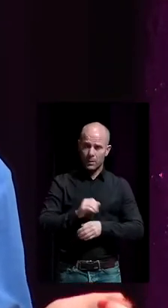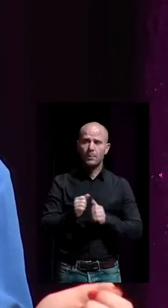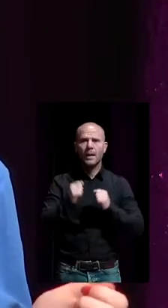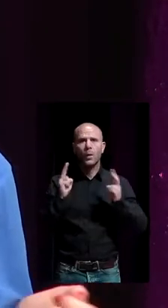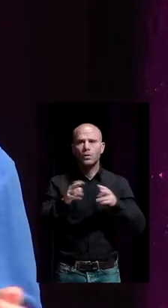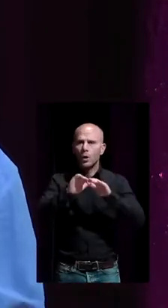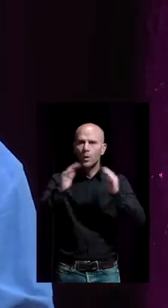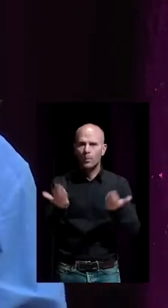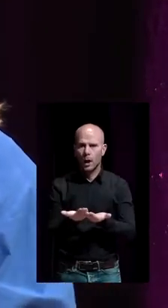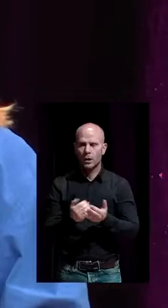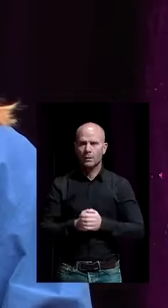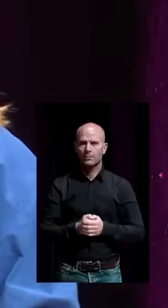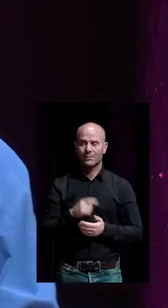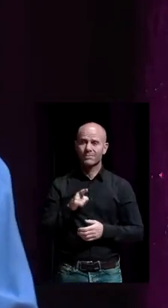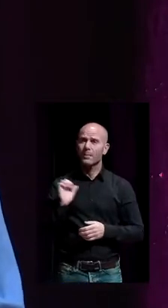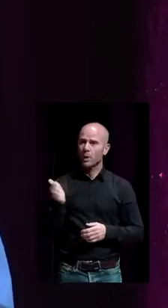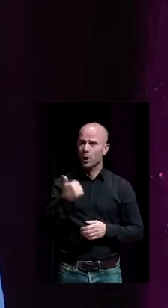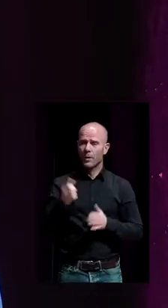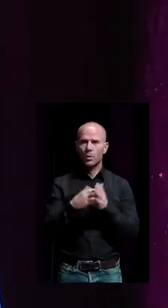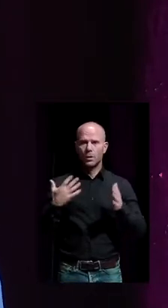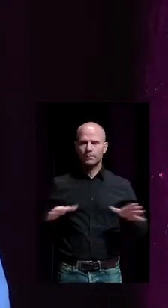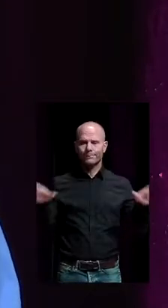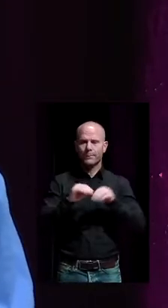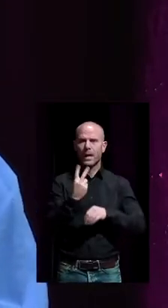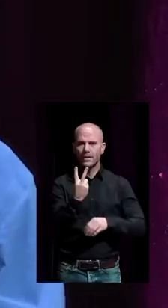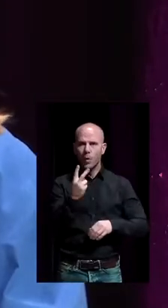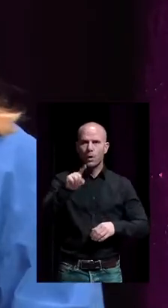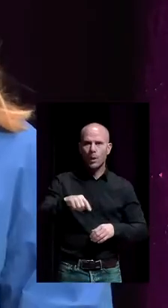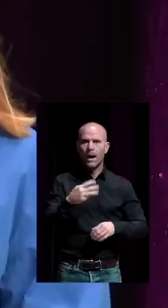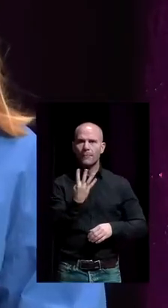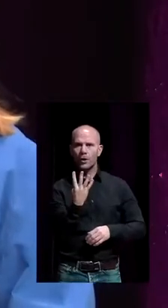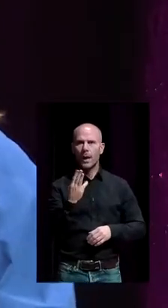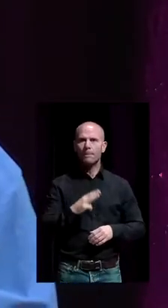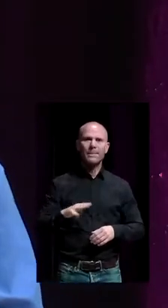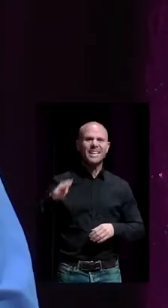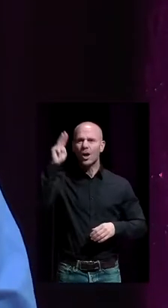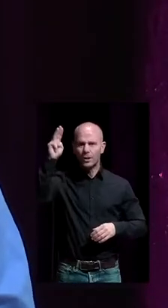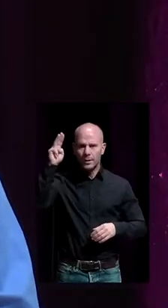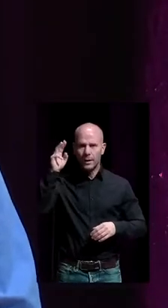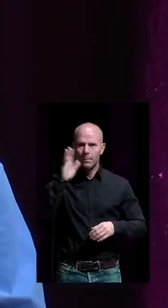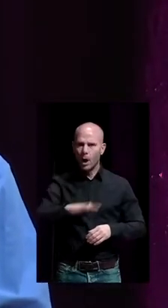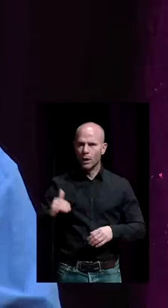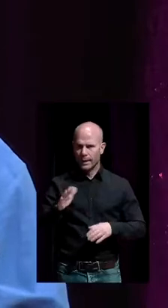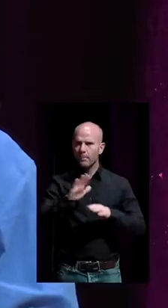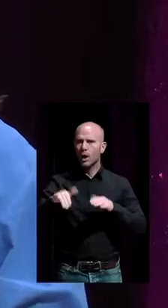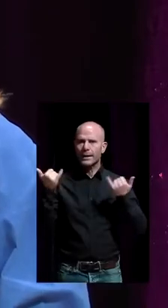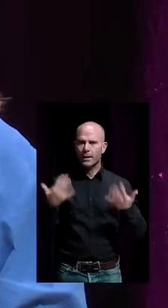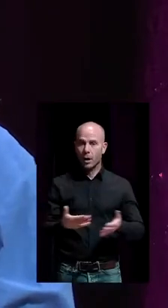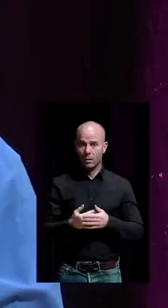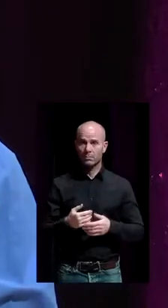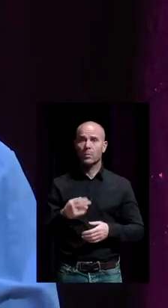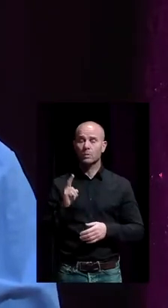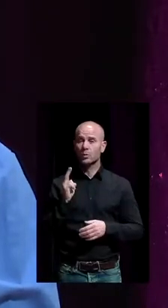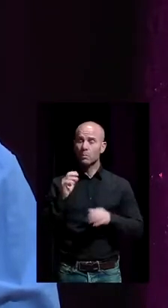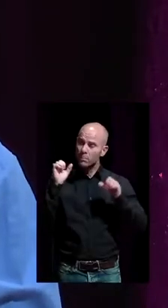som globalt. Och det behövs för vi är 2,4 miljarder barn i världen idag. Och det är på tiden att